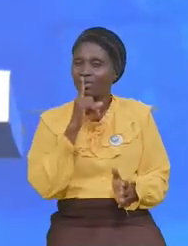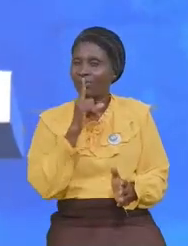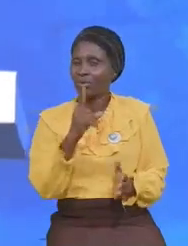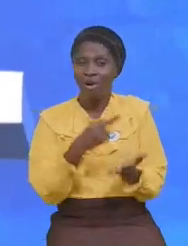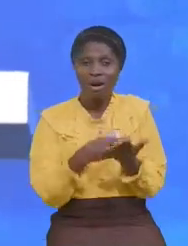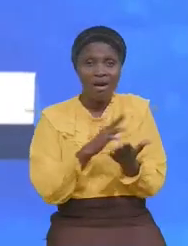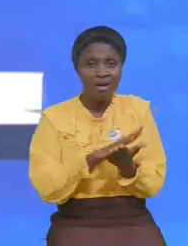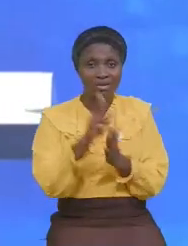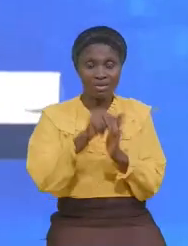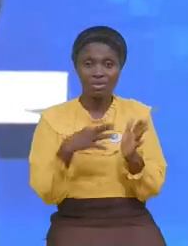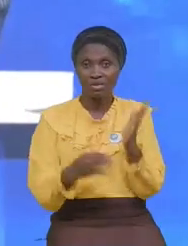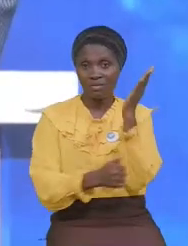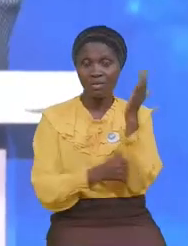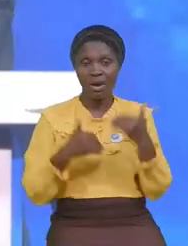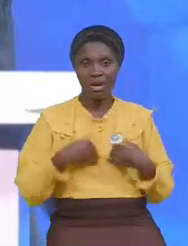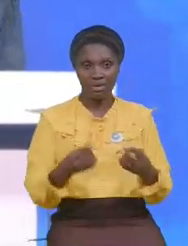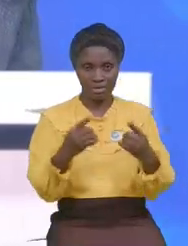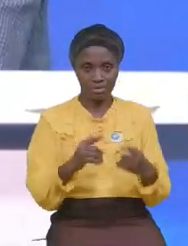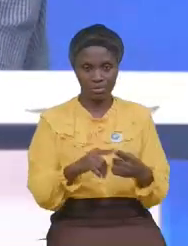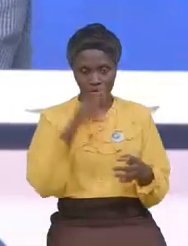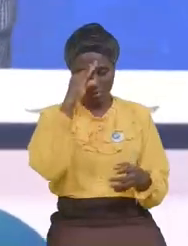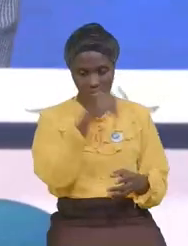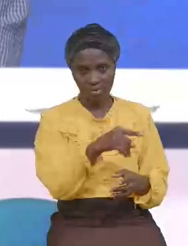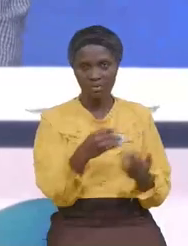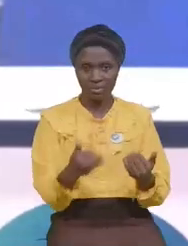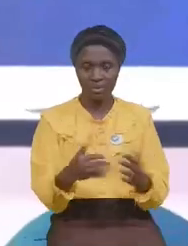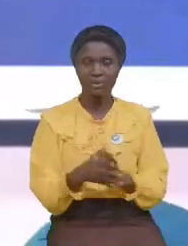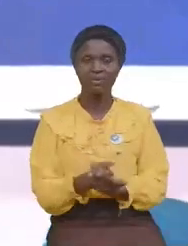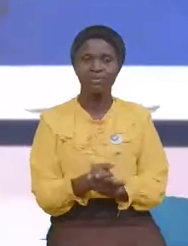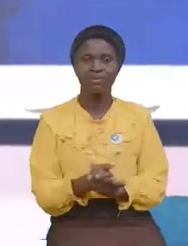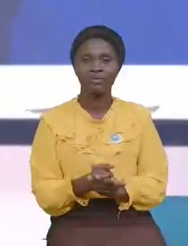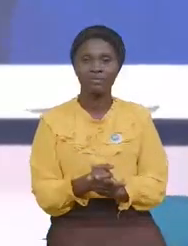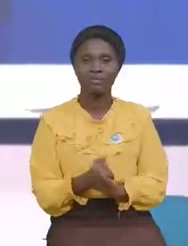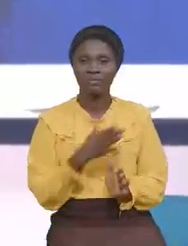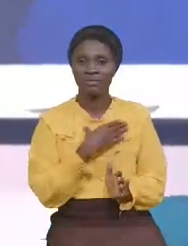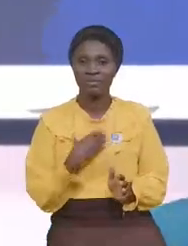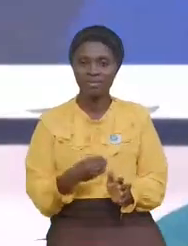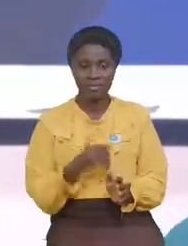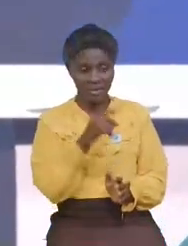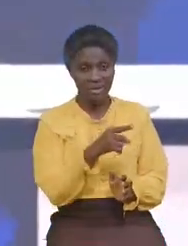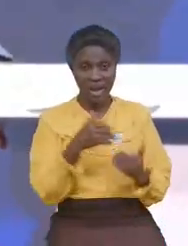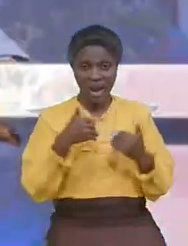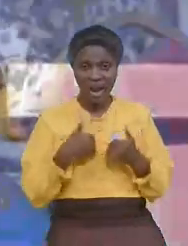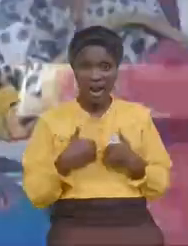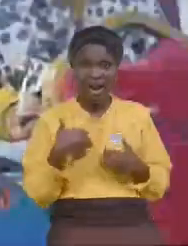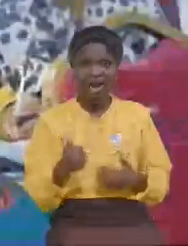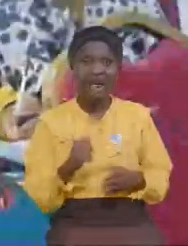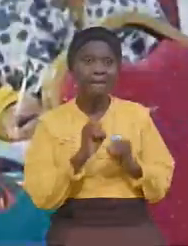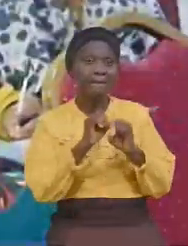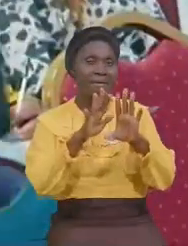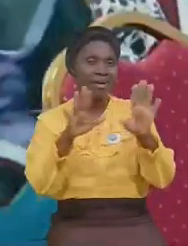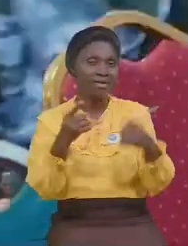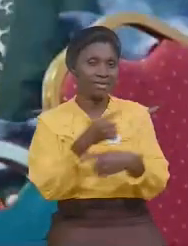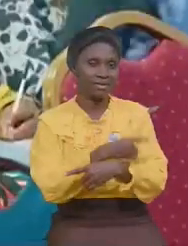La véritable justice d'Abraham lui est accordée. Il avait un jour